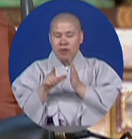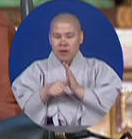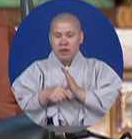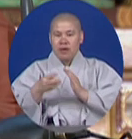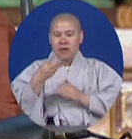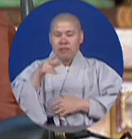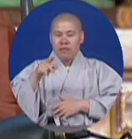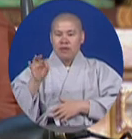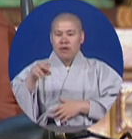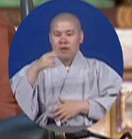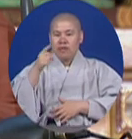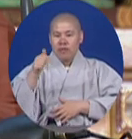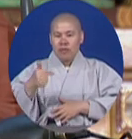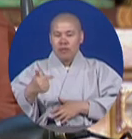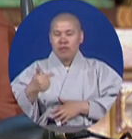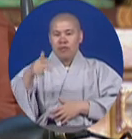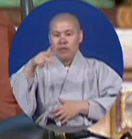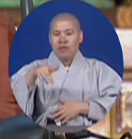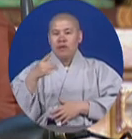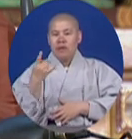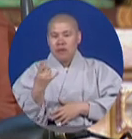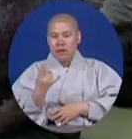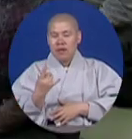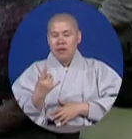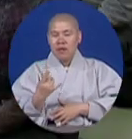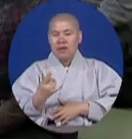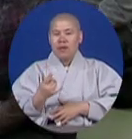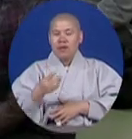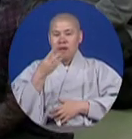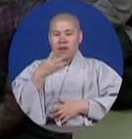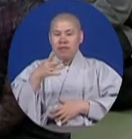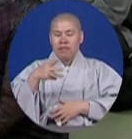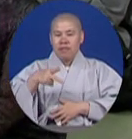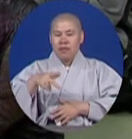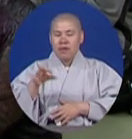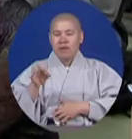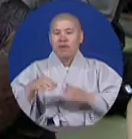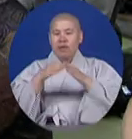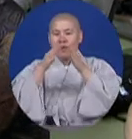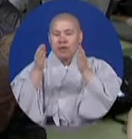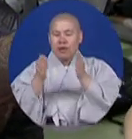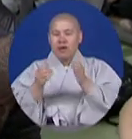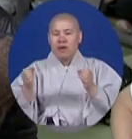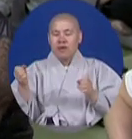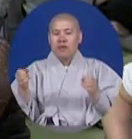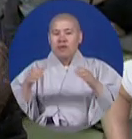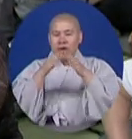삼장돈제, 삼장을 일시에 다 제거하고